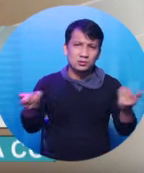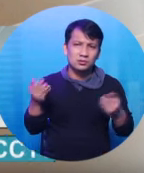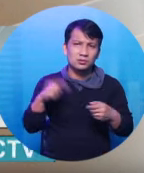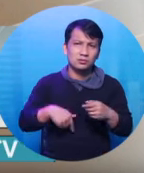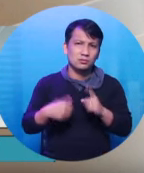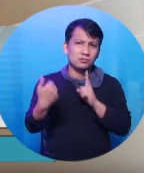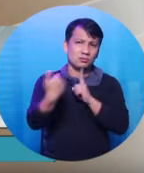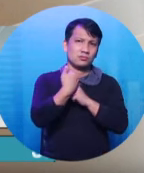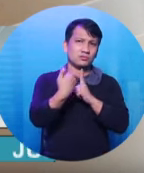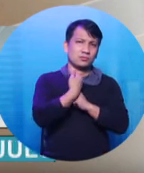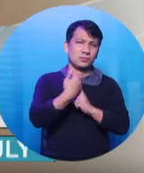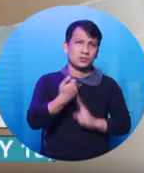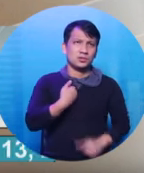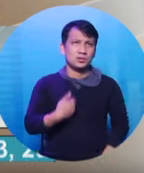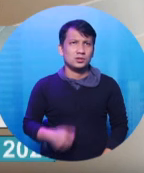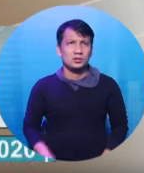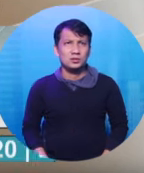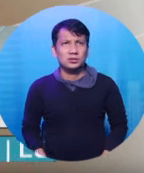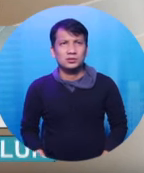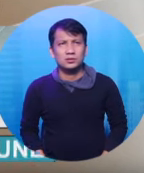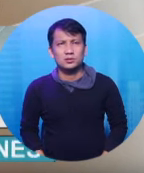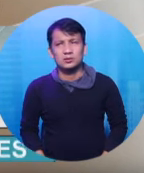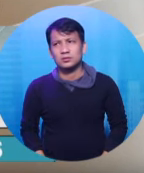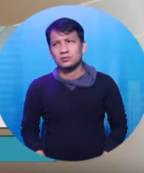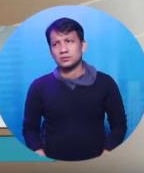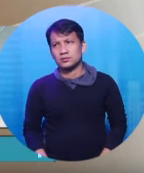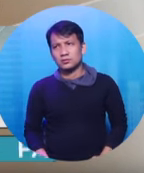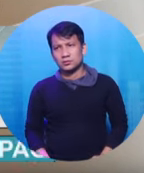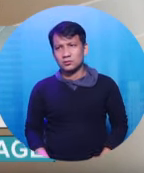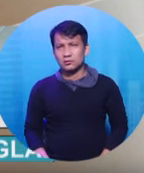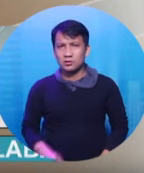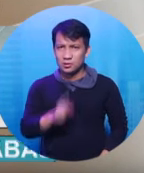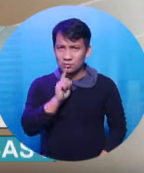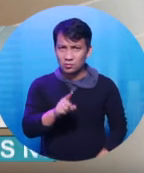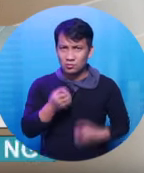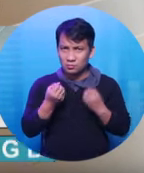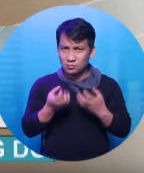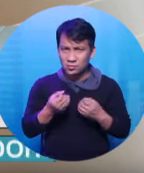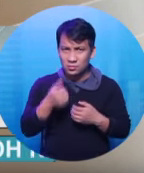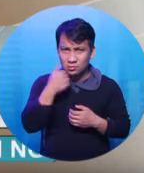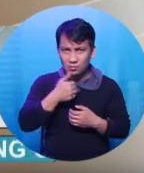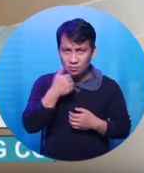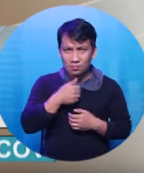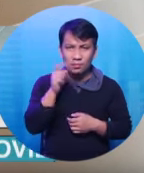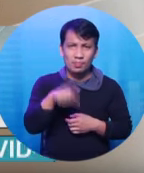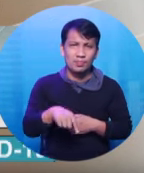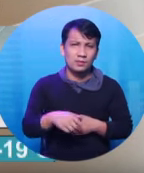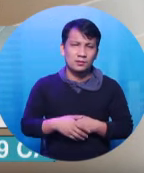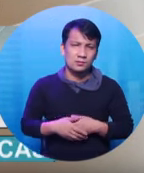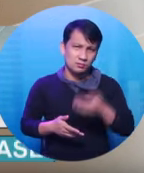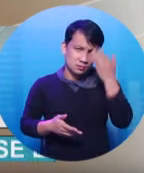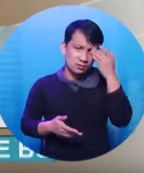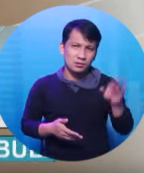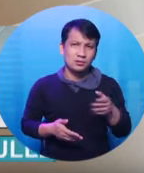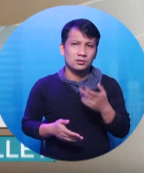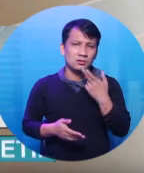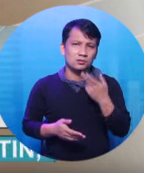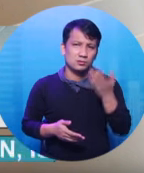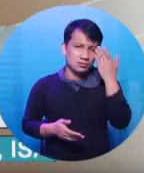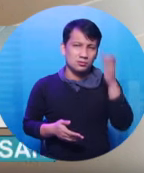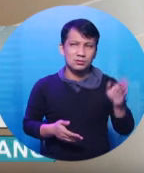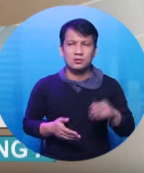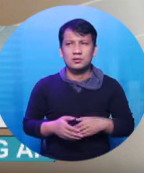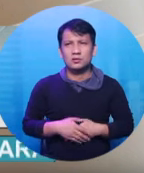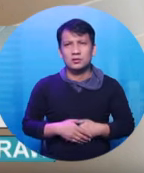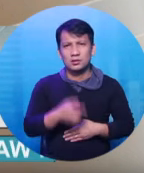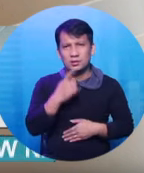binugbog po niya ako. Oh. At totoo ba maraming babae raw ito? Ewan ko po, di ko po alam.